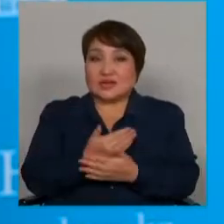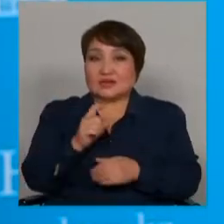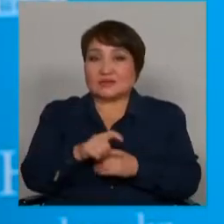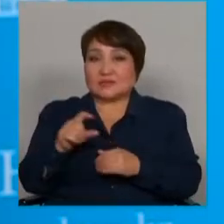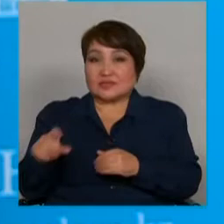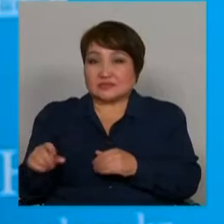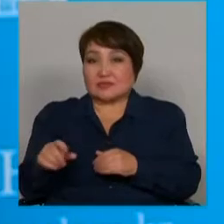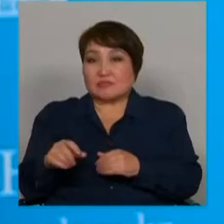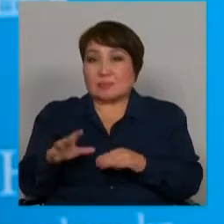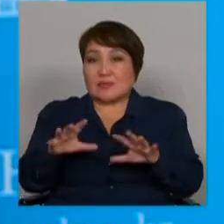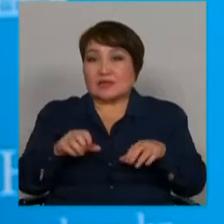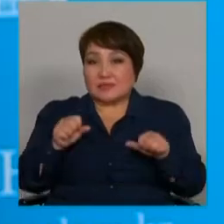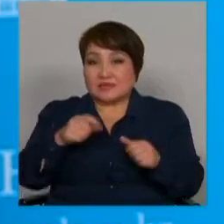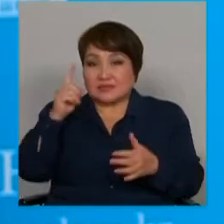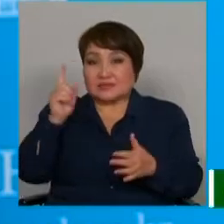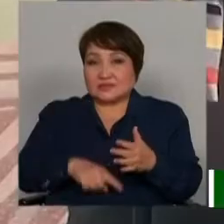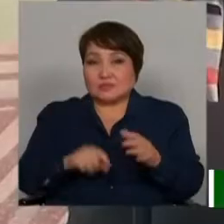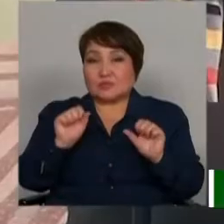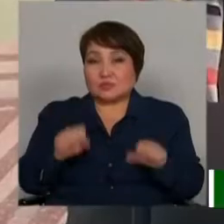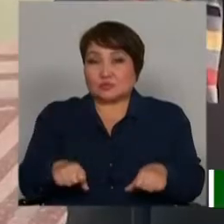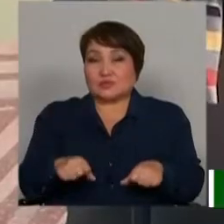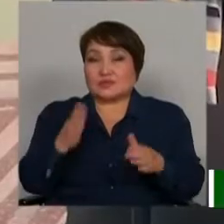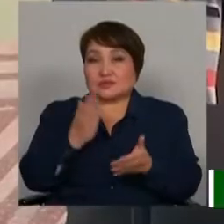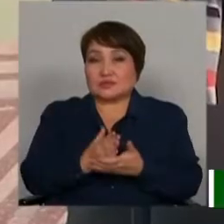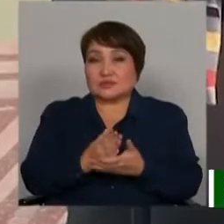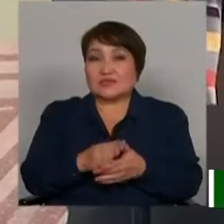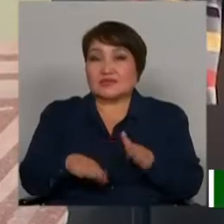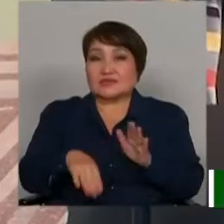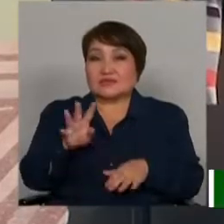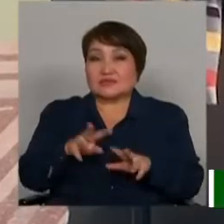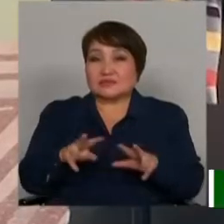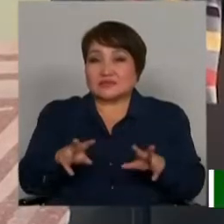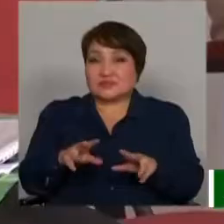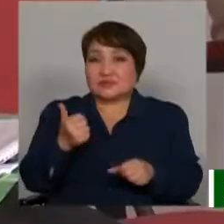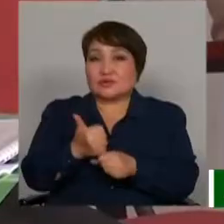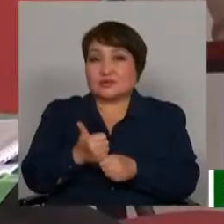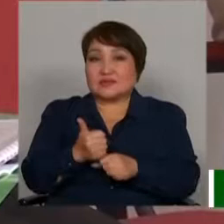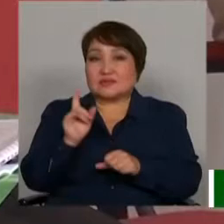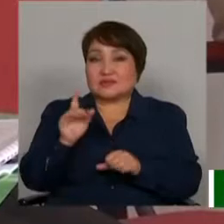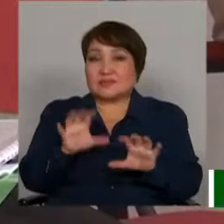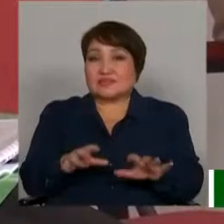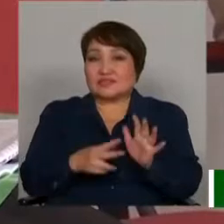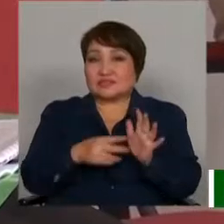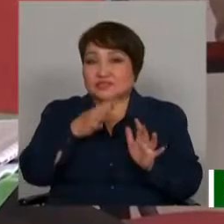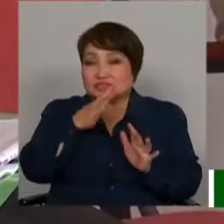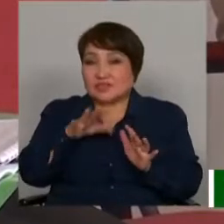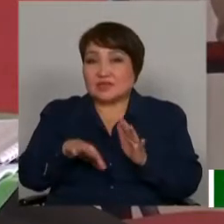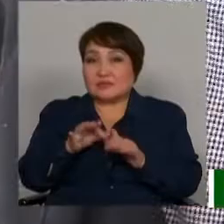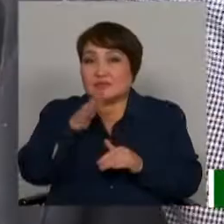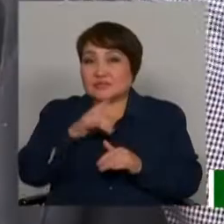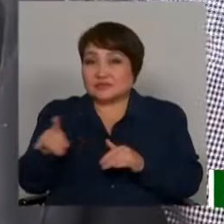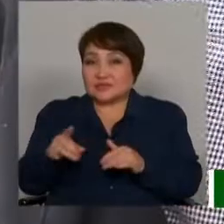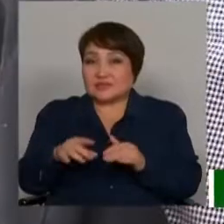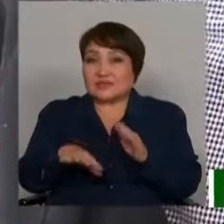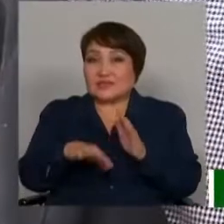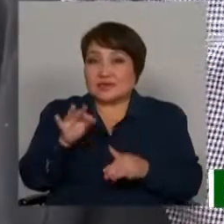билікке келуіне бір мүмкіндік деп қарастырыңыздар. Сенат төрағасы алдағы уақытта президентті 7 жыл мерзімге сайлау қаншалықты қажет екенін